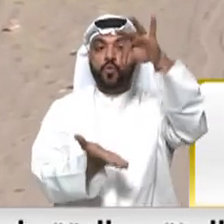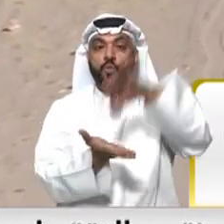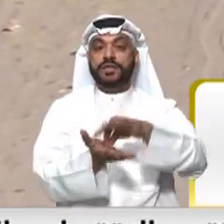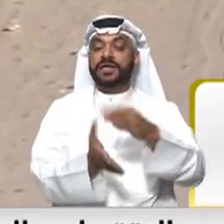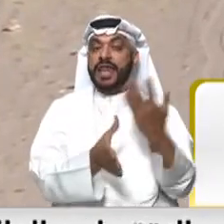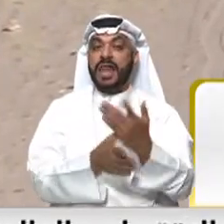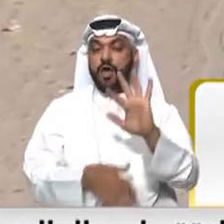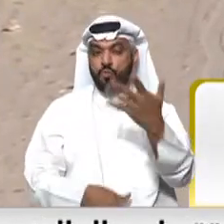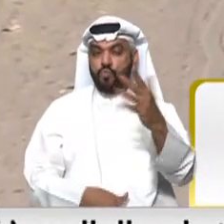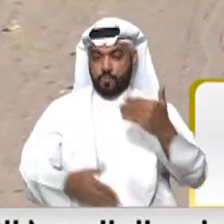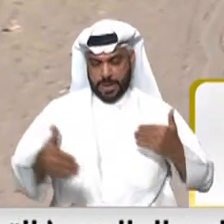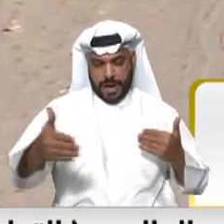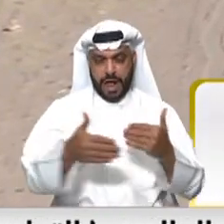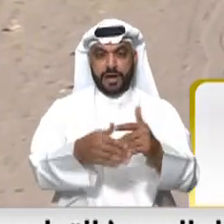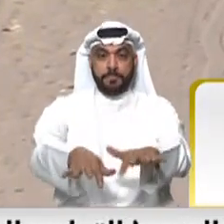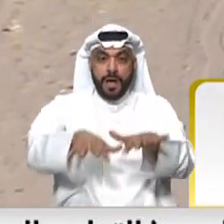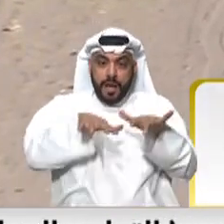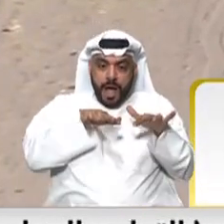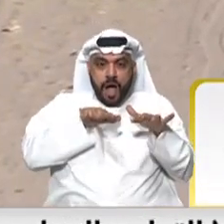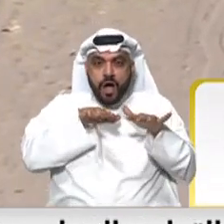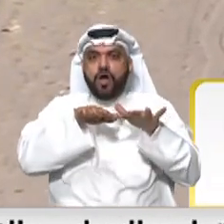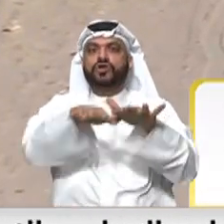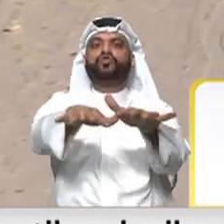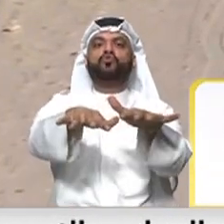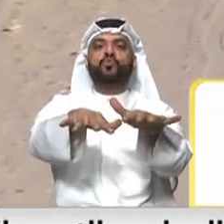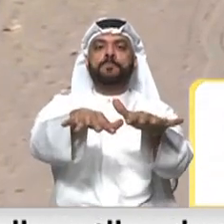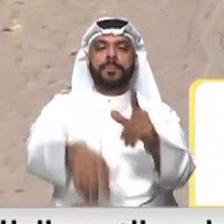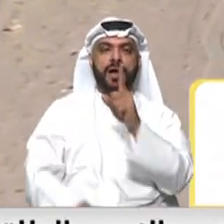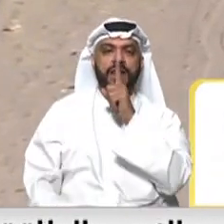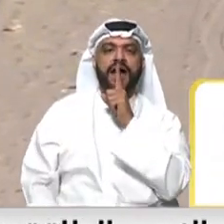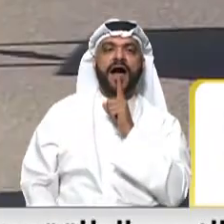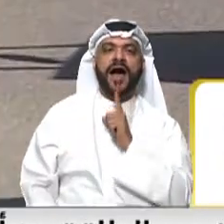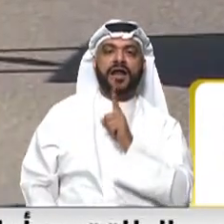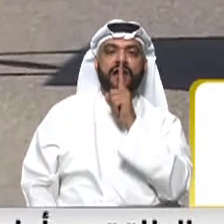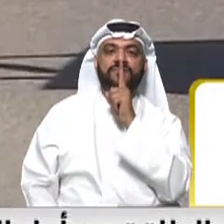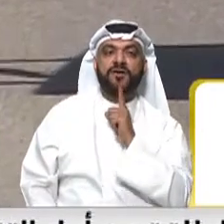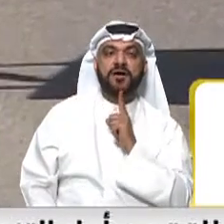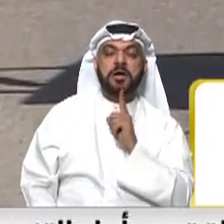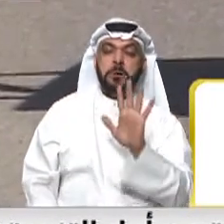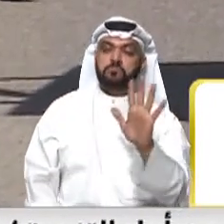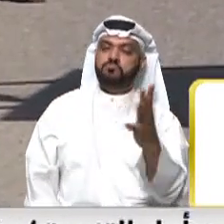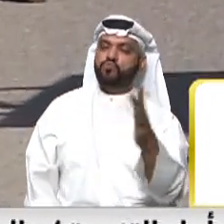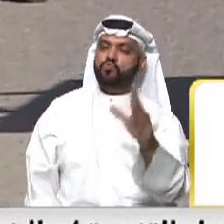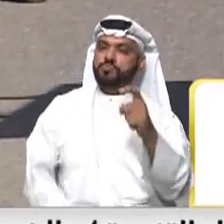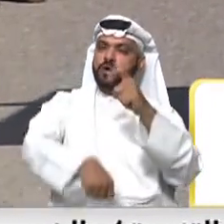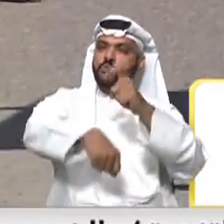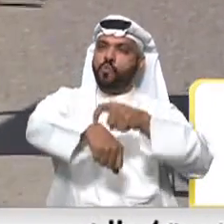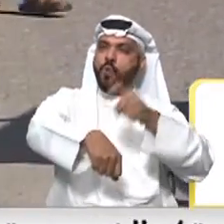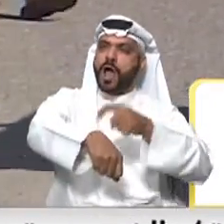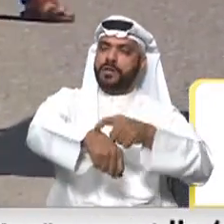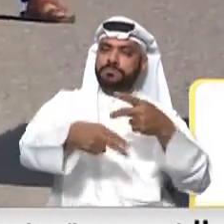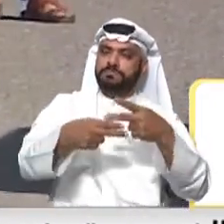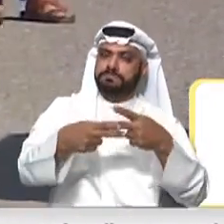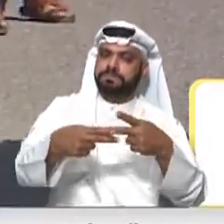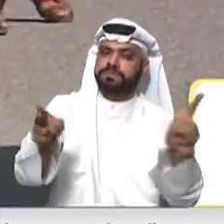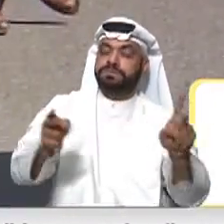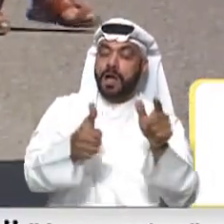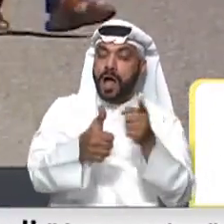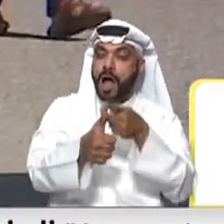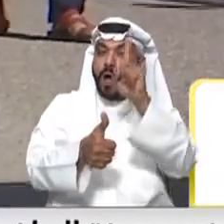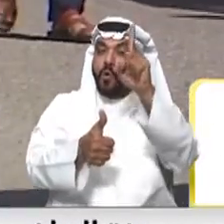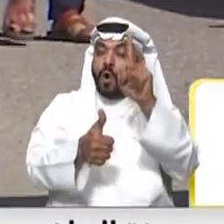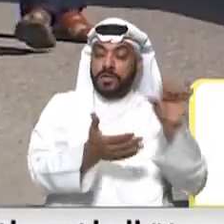جيش الاحتلال عمليته العسكرية الوشيكة في رفح، والتي ستبدأ حسب رواية الإسرائيلية بإجلاء